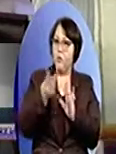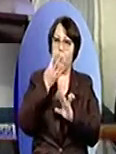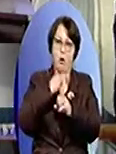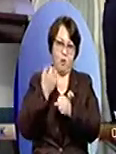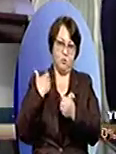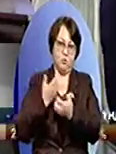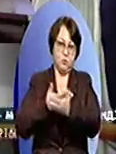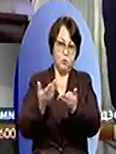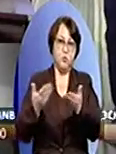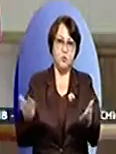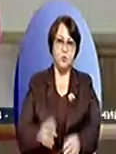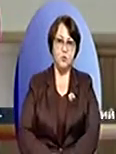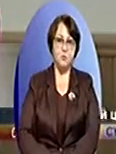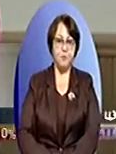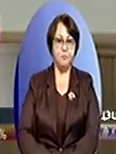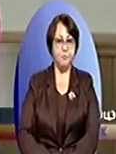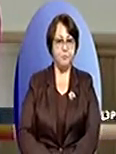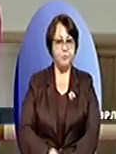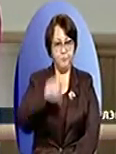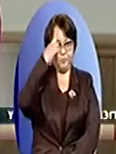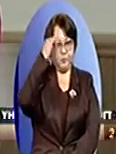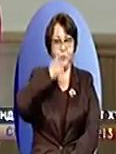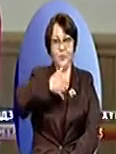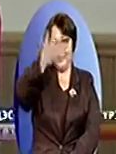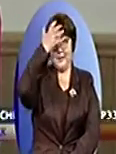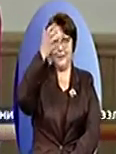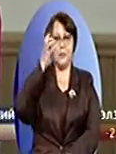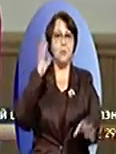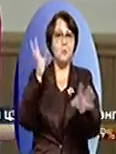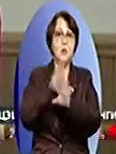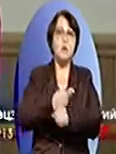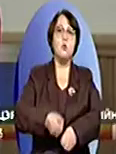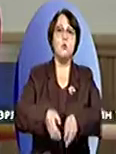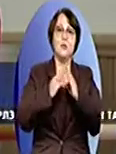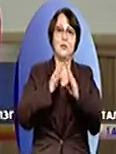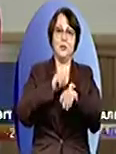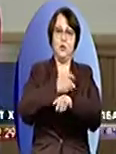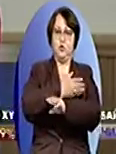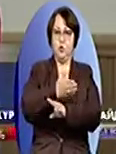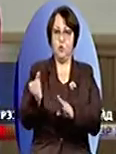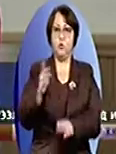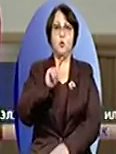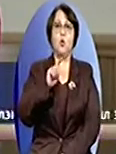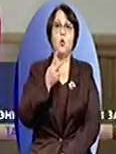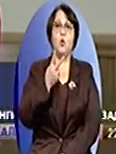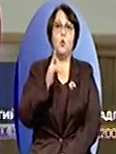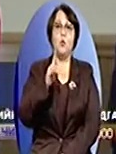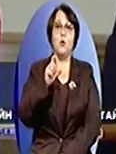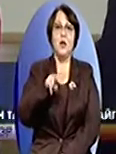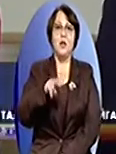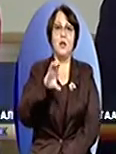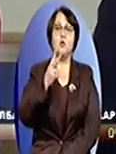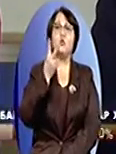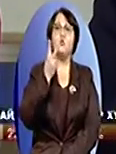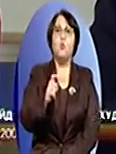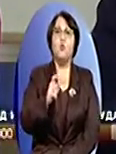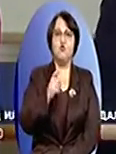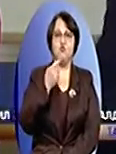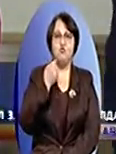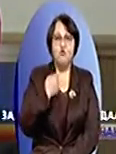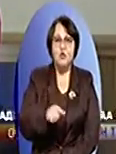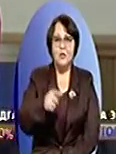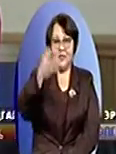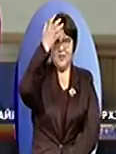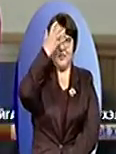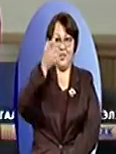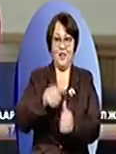чиглэл өглөө. Монгол Улсын засгийн газар байгуулагдсанаас хойш хөрөлсөхийн засгийн газар гэж нэрлээд байгаа. Ардын засгийн газар хоёр